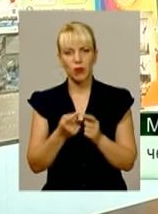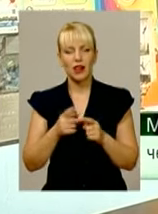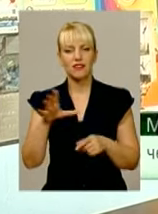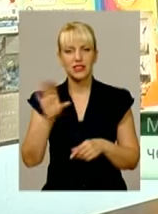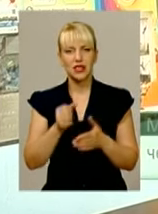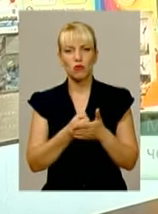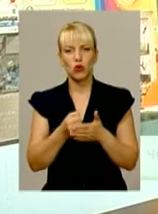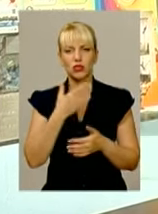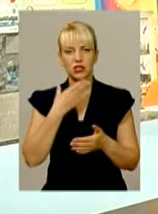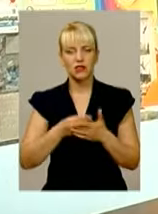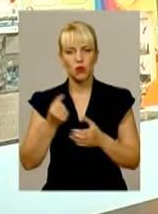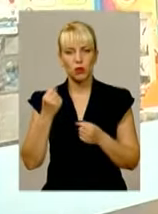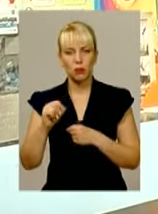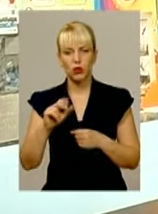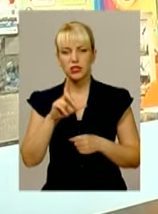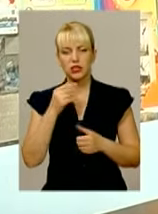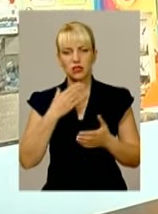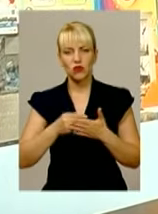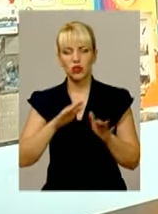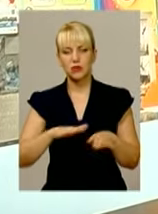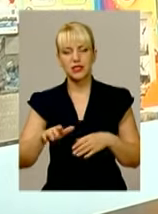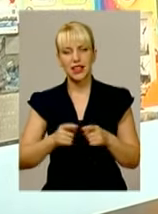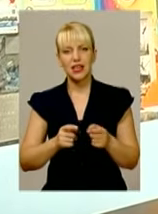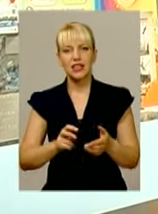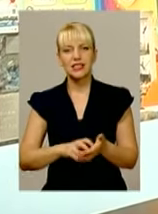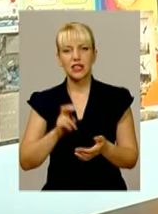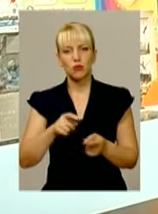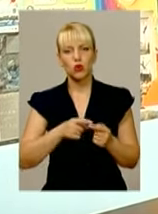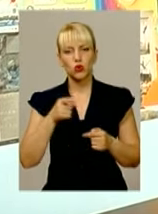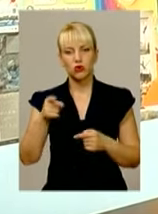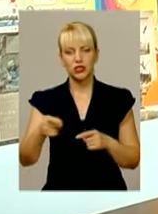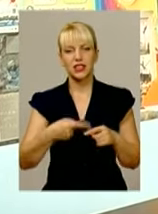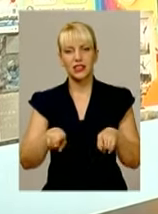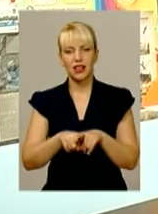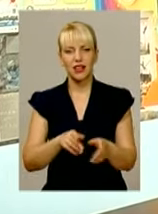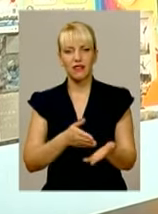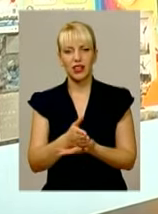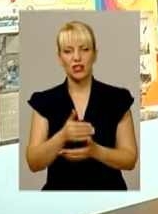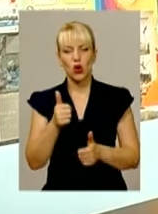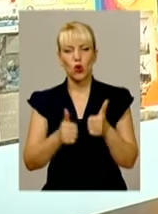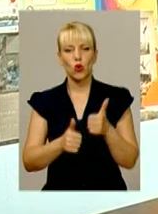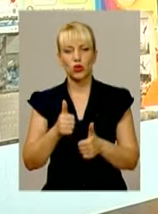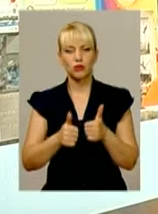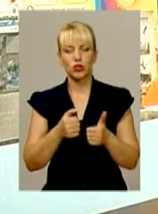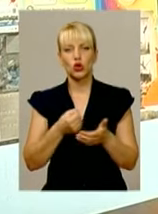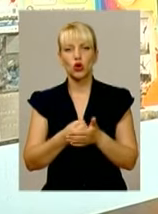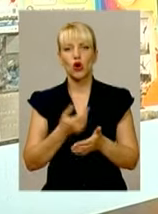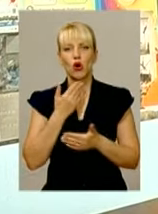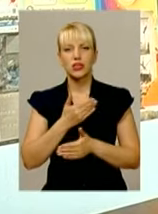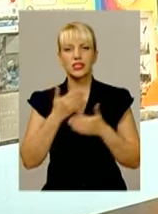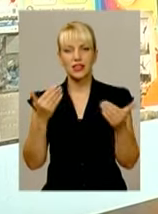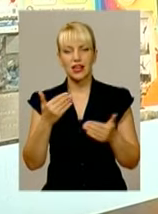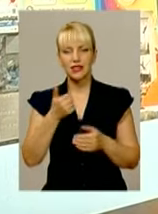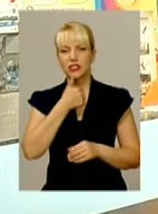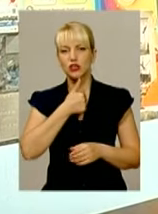боролися за свою перемогу, за свої місця. Стрибки в дружину – це такий вид, що від конкуренток до останньої спроби можна очікувати будь-що.